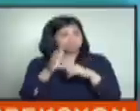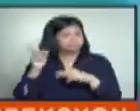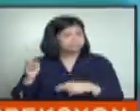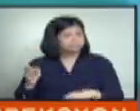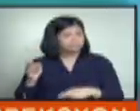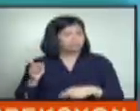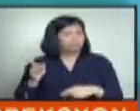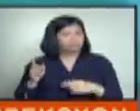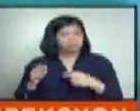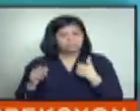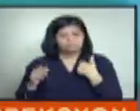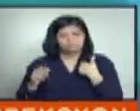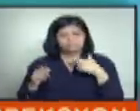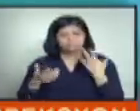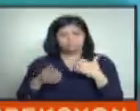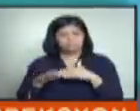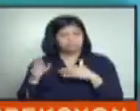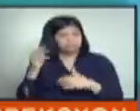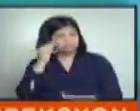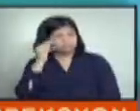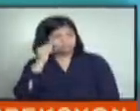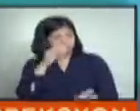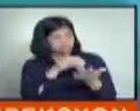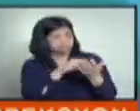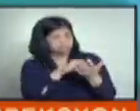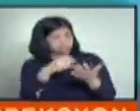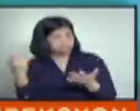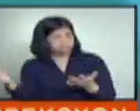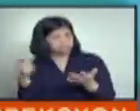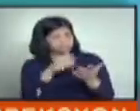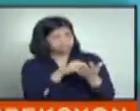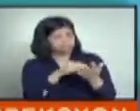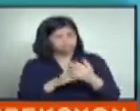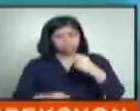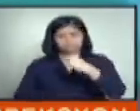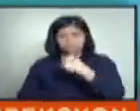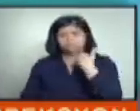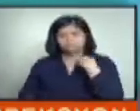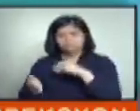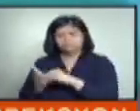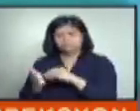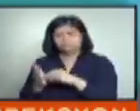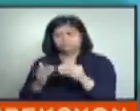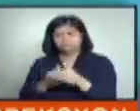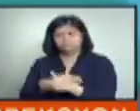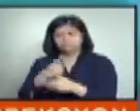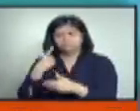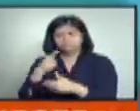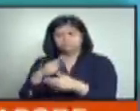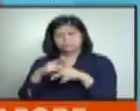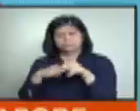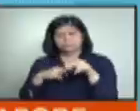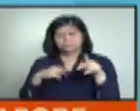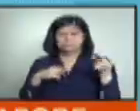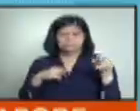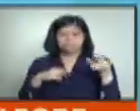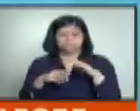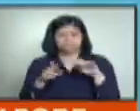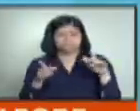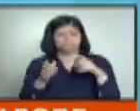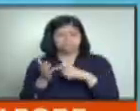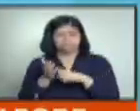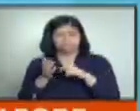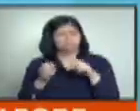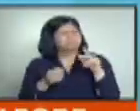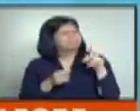si province kasi ako ngayon. Si Mr. Bacol, may utang pa sa inyo? Yes, mayroon pa siya sa akin, yung mga PPE and then yung mga requirements ng mga tao